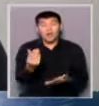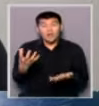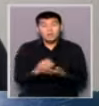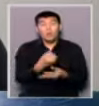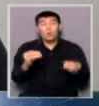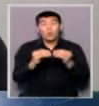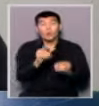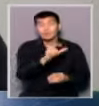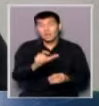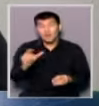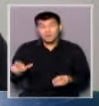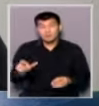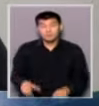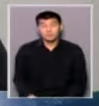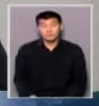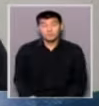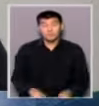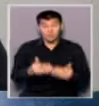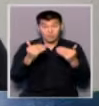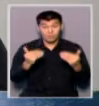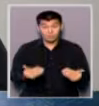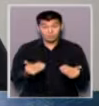10 біздің жерлестеріміз соған бүгін